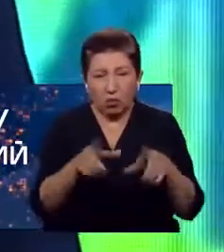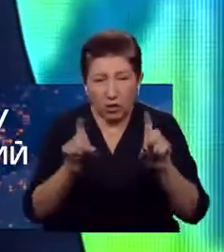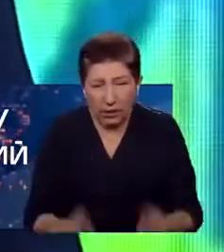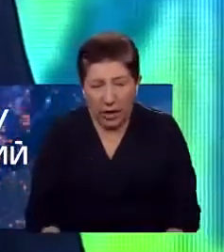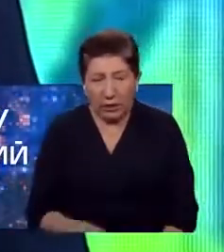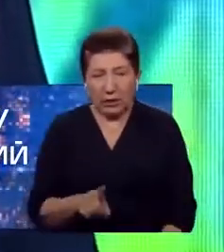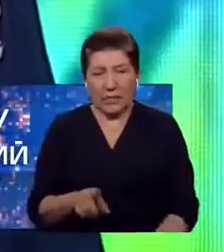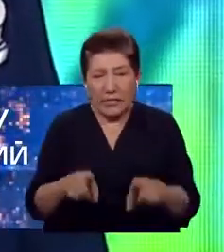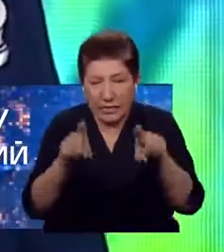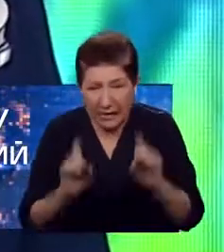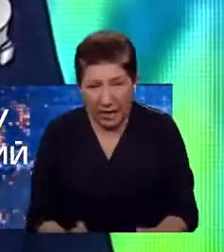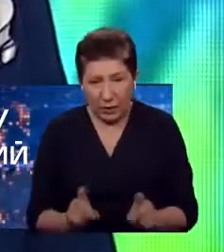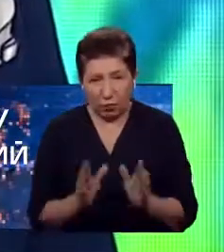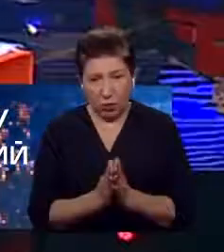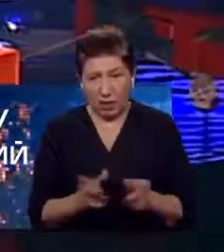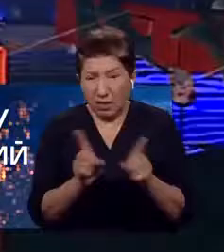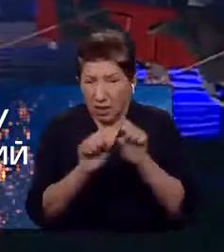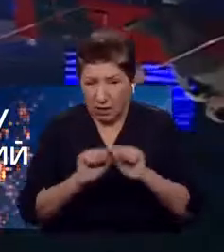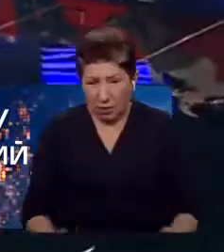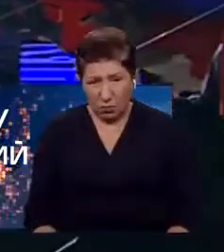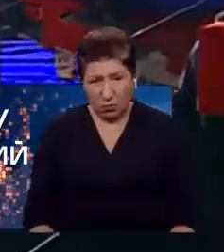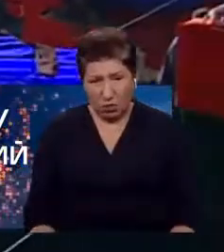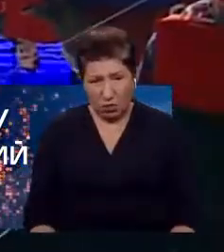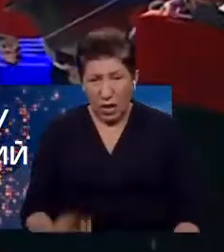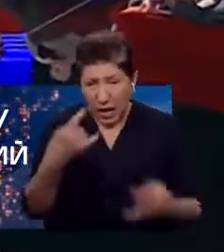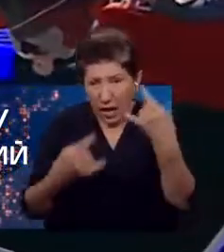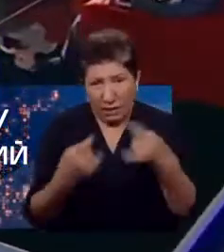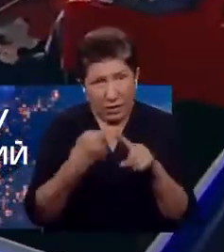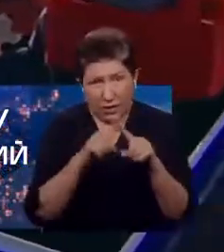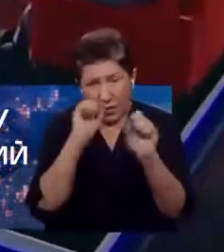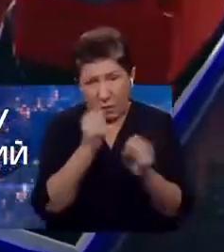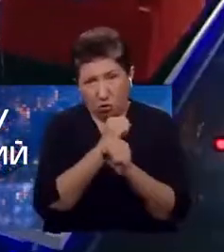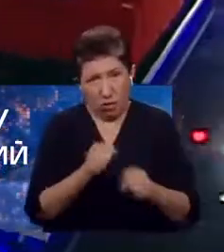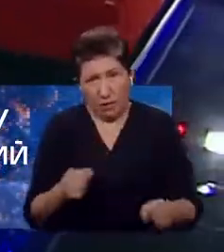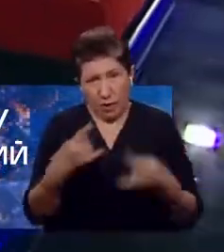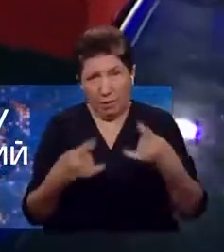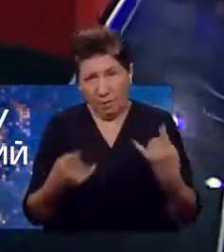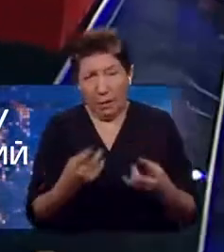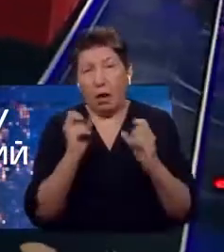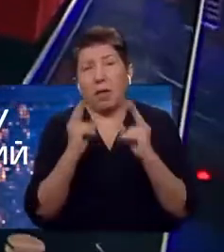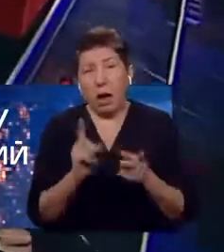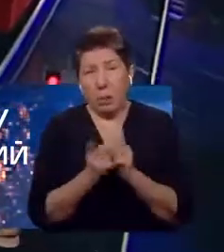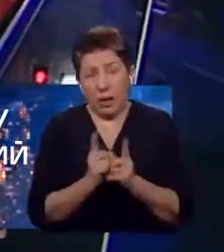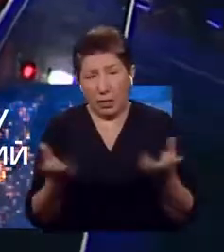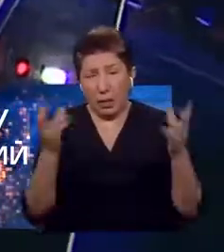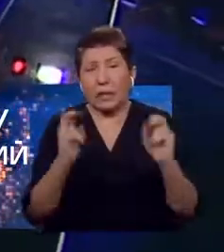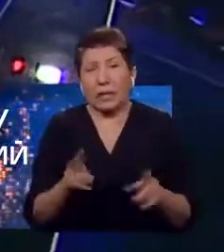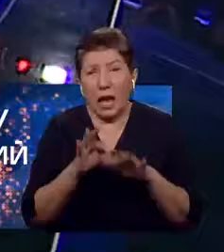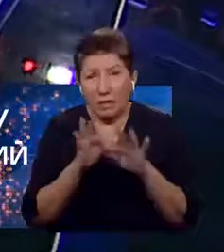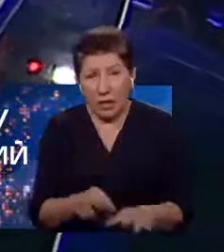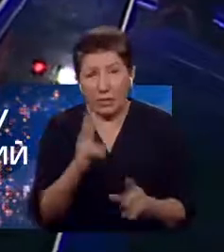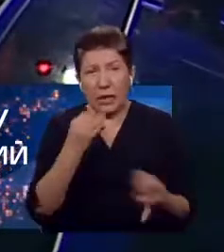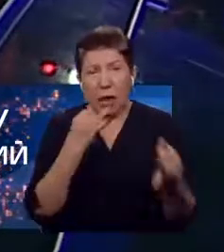раз сядьте, будь ласка. Так не можна робити ефір. Я думаю, що на відміну сядьте від тут присутніх, місце мільйони українців, а яка